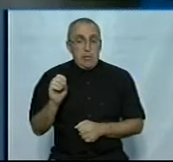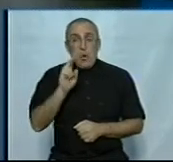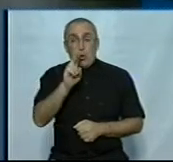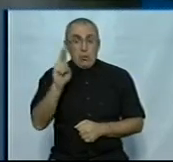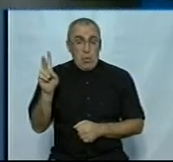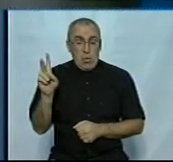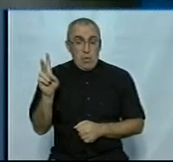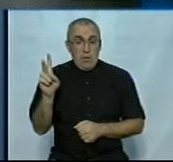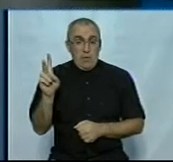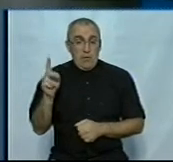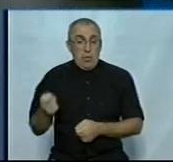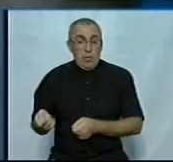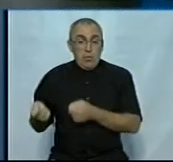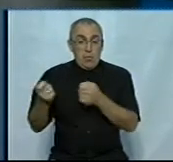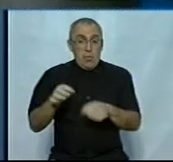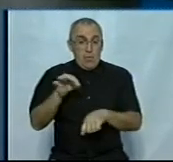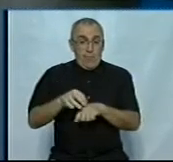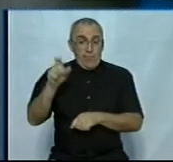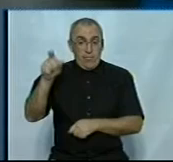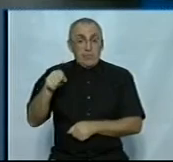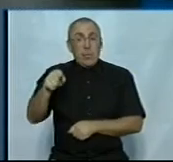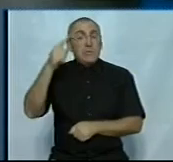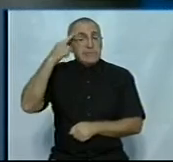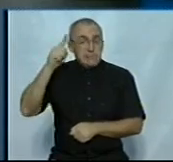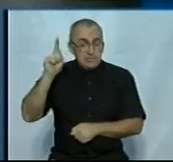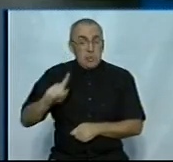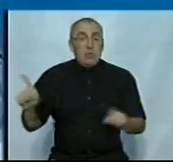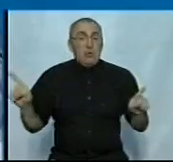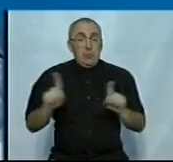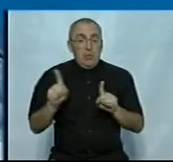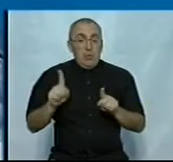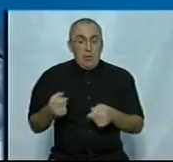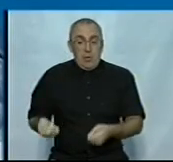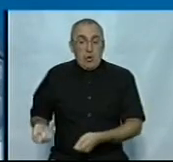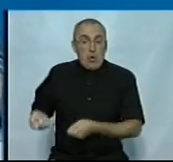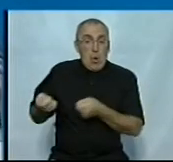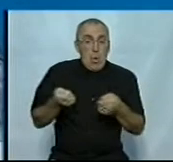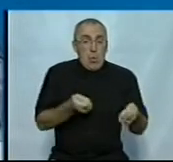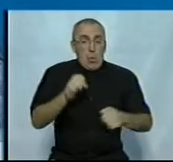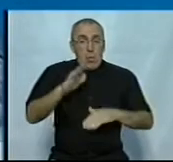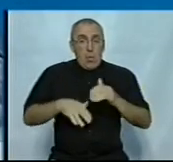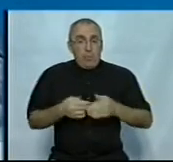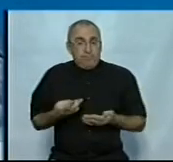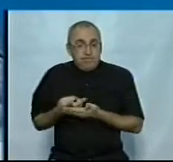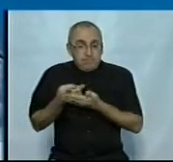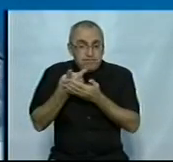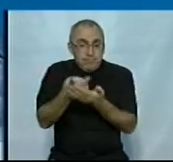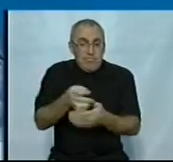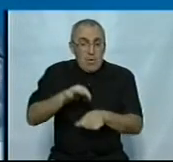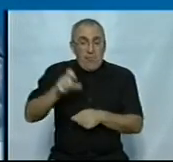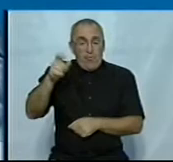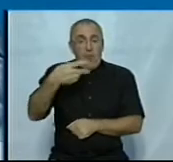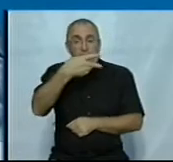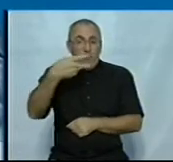хто доставляв хворого, той знає, що носилками треба на руках заносити хворого на